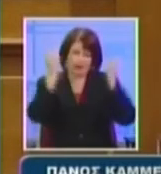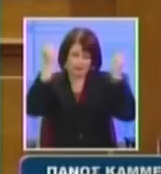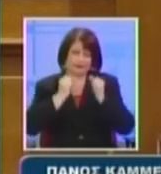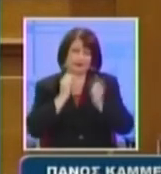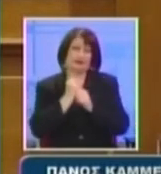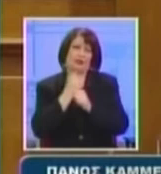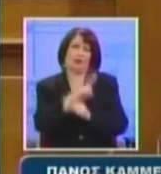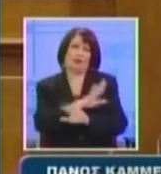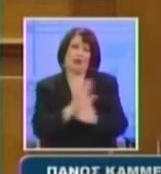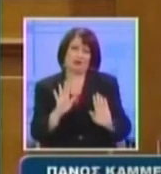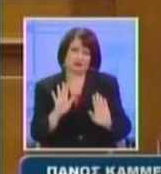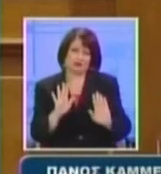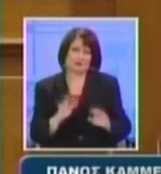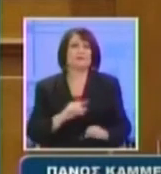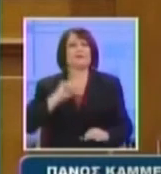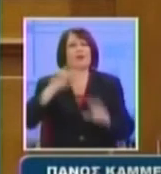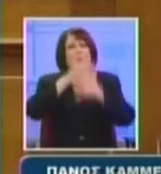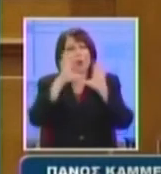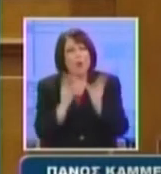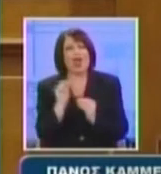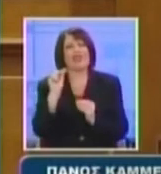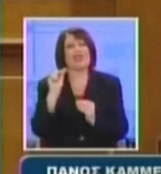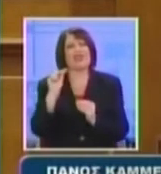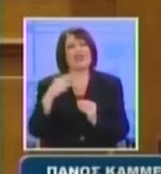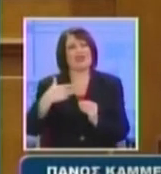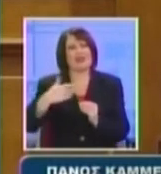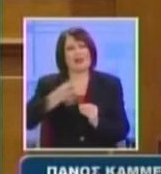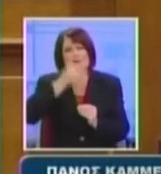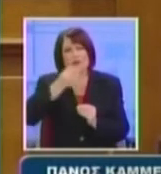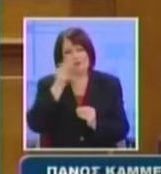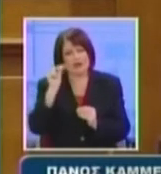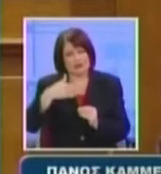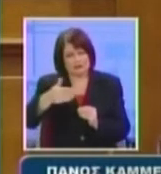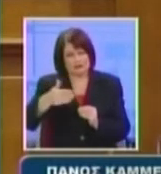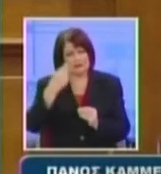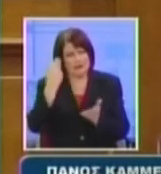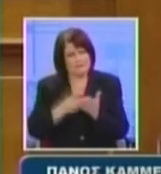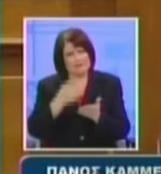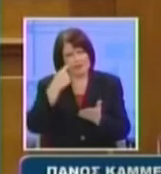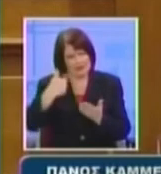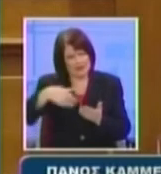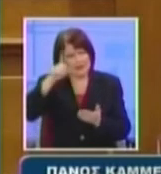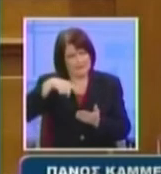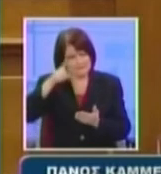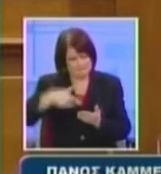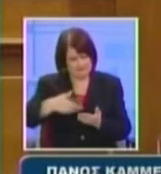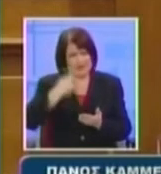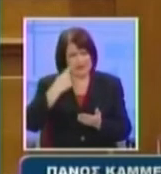της. Όλες οι εξαγγελίες οι οποίες έχουν γίνει και θα αποδείξουμε τις επόμενες, στις επόμενα